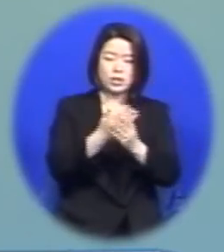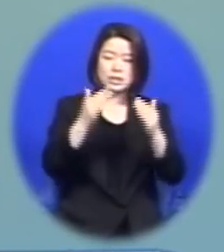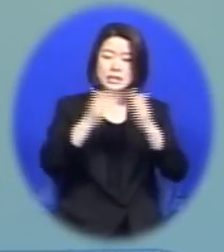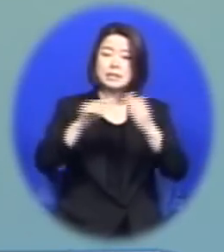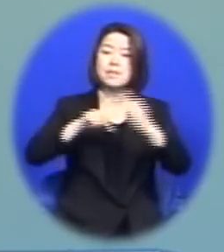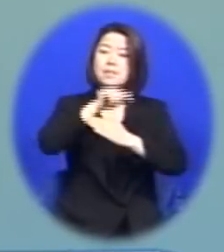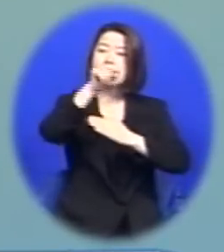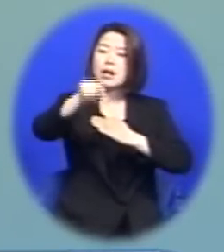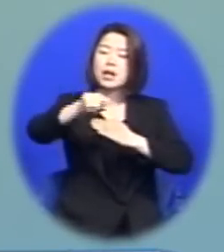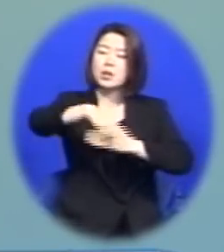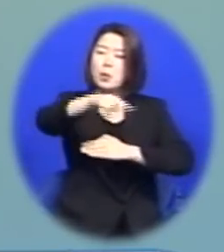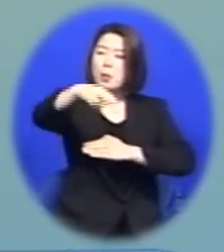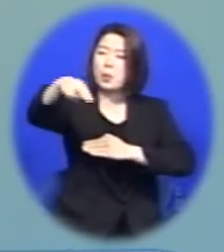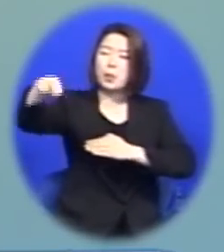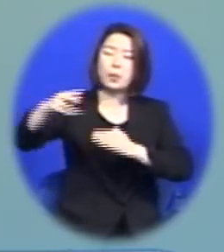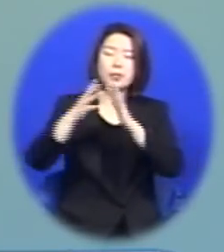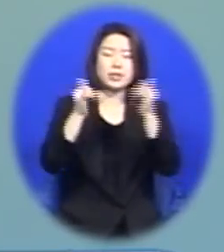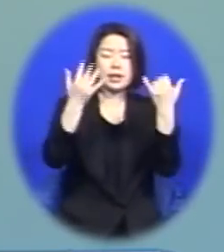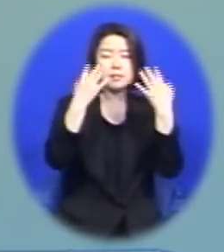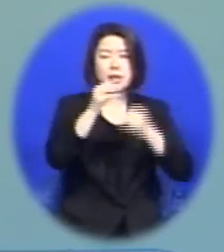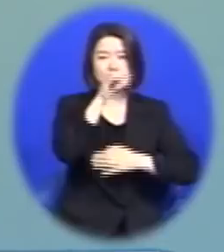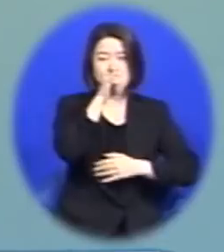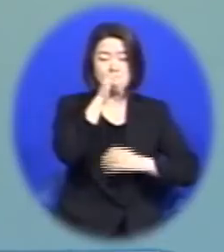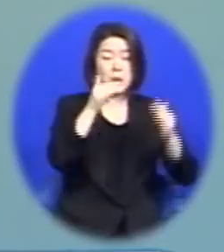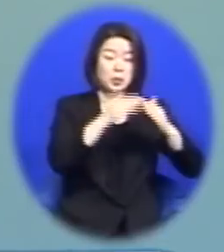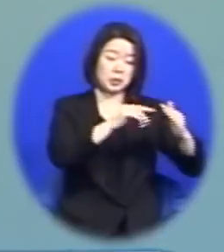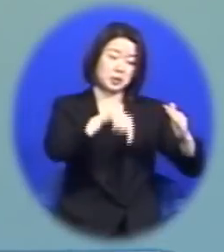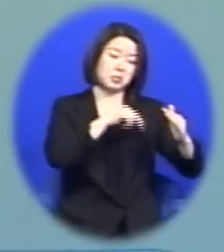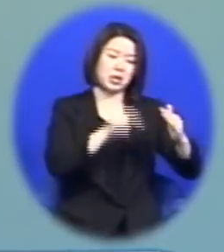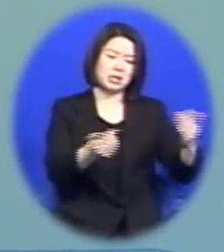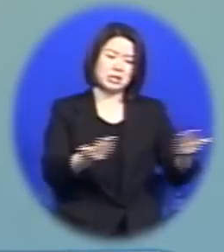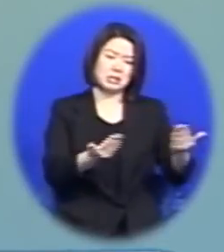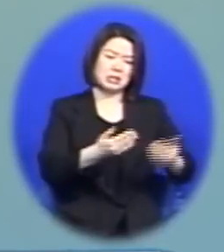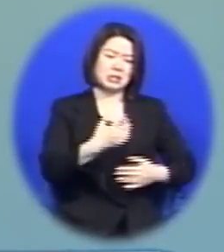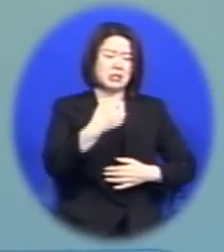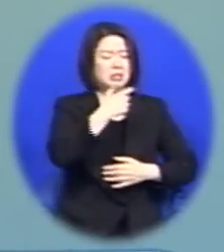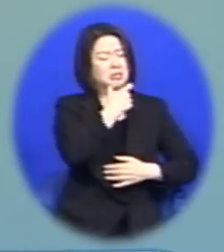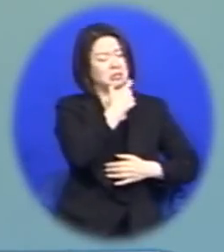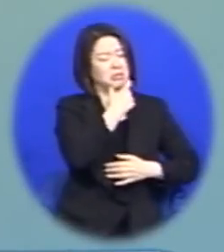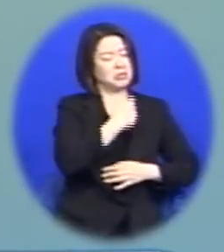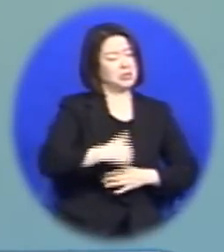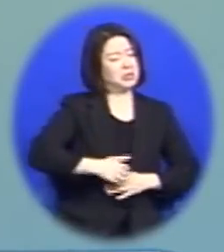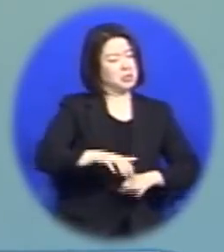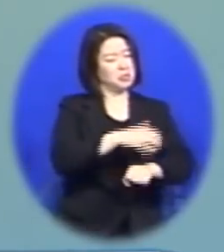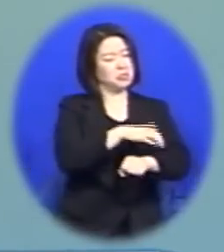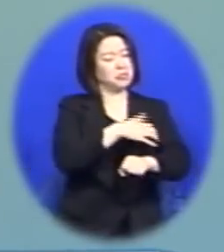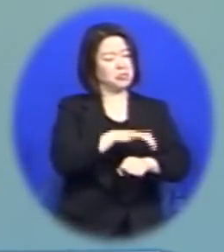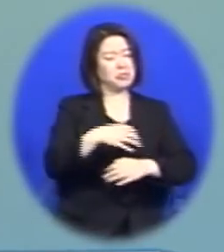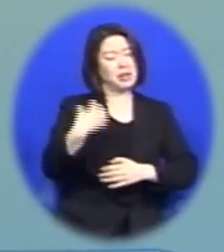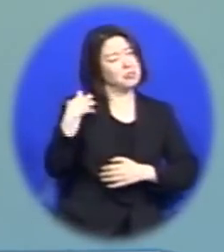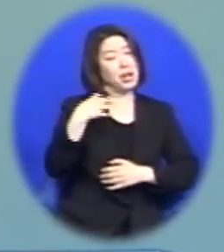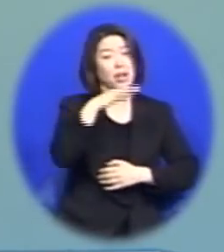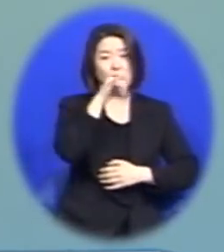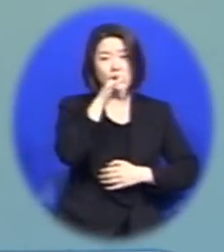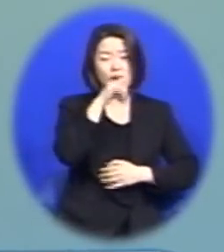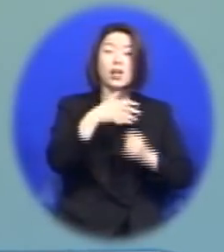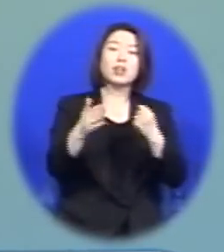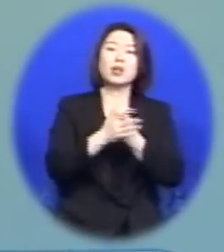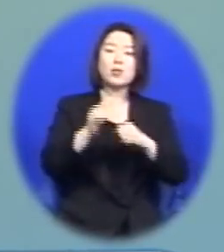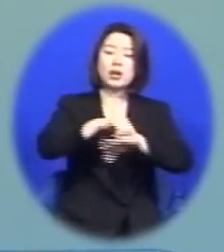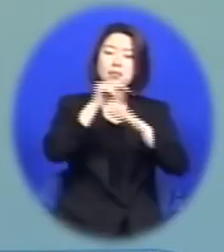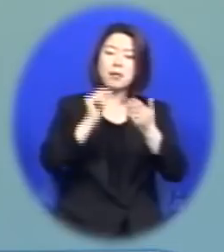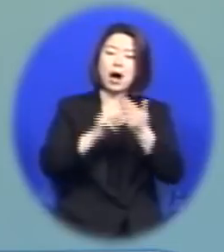사람들이 많습니다 집안에는 규칙 않고 집안일은 부담스럽고 그래서 실제로 마음은 집 바깥으로